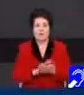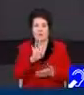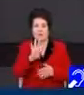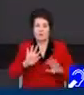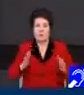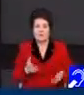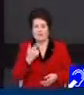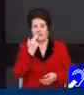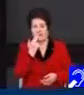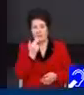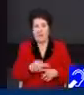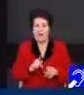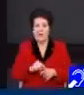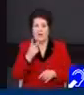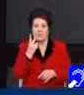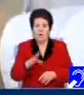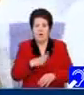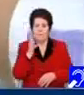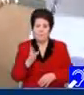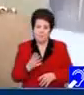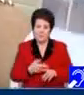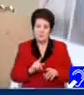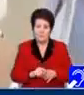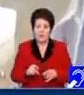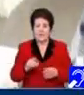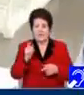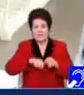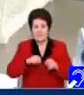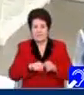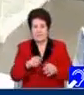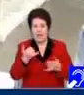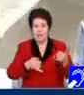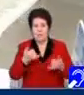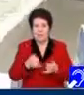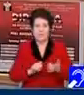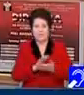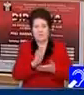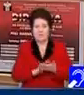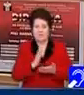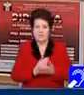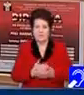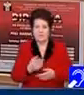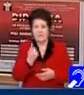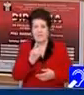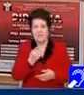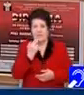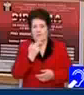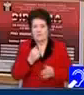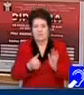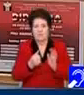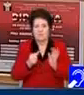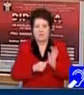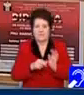4 cazuri de gripă, dintre care 2 au fost confirmate prin teste de laborator. Avem înregistrat primul caz de gripă pe data de